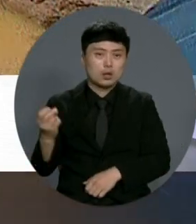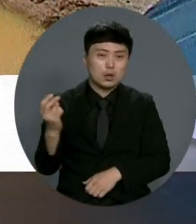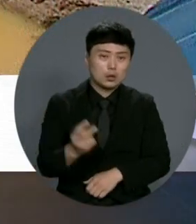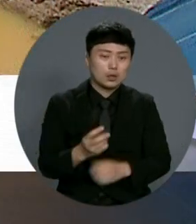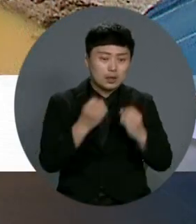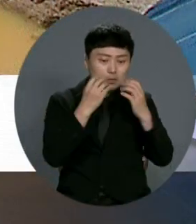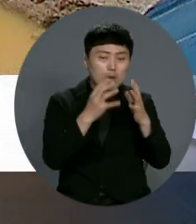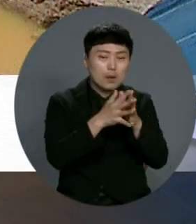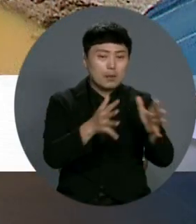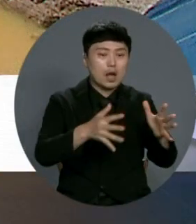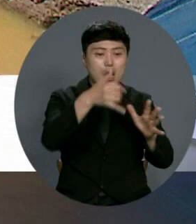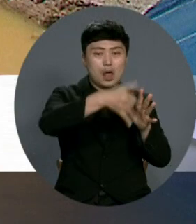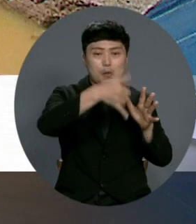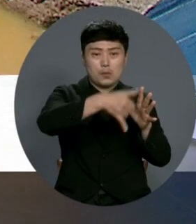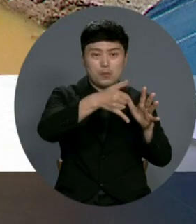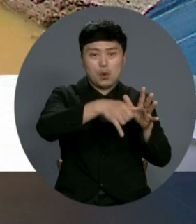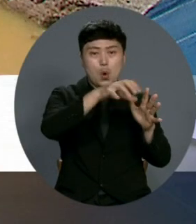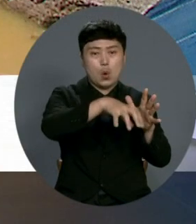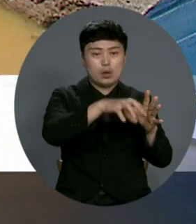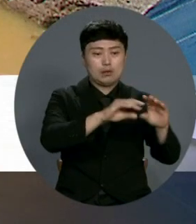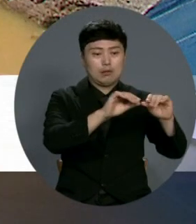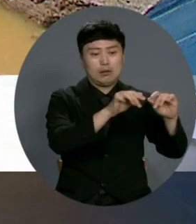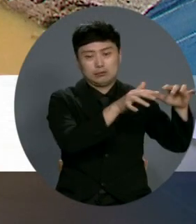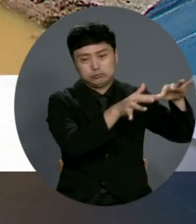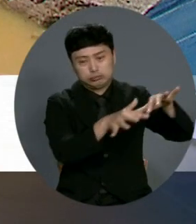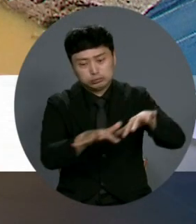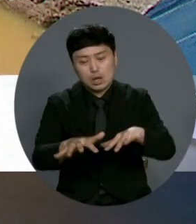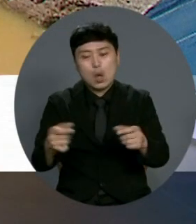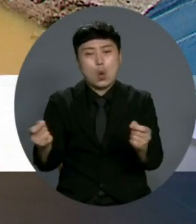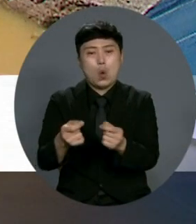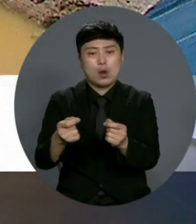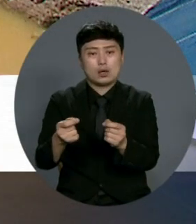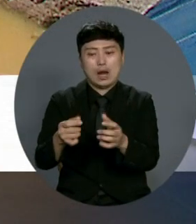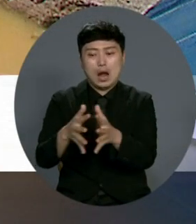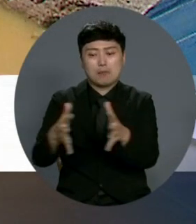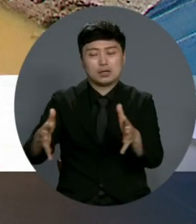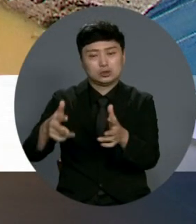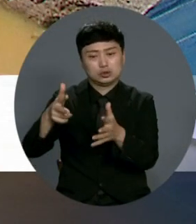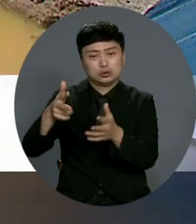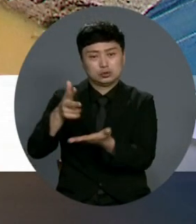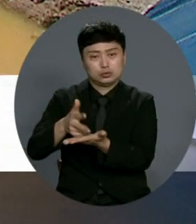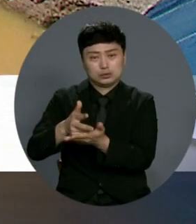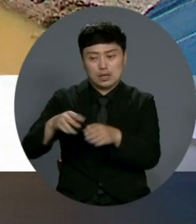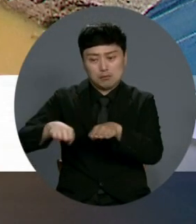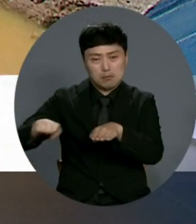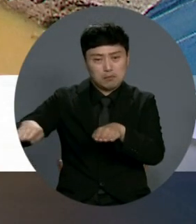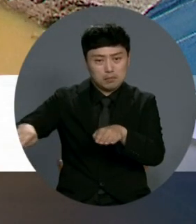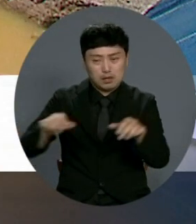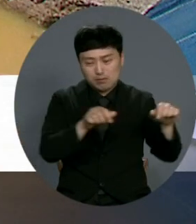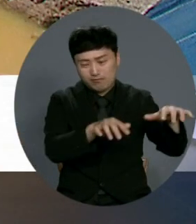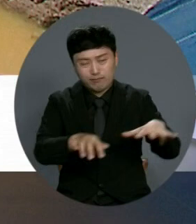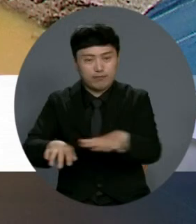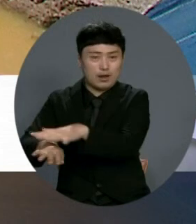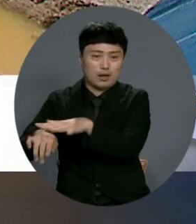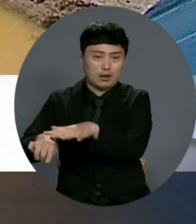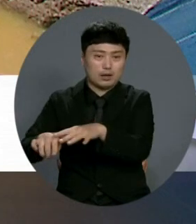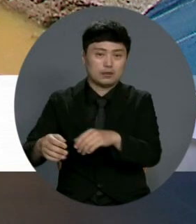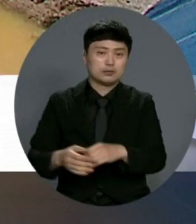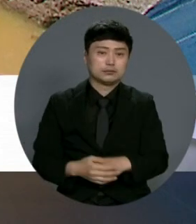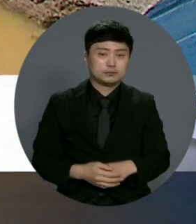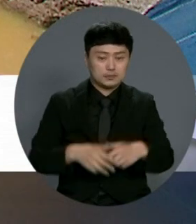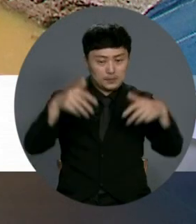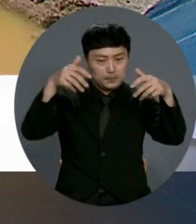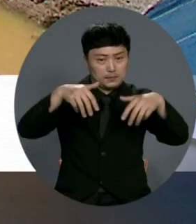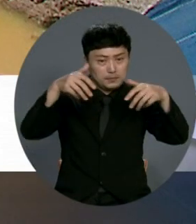공사현장에서도 토사가 대규모로 유출돼 바로 옆 아파트 주차장을 덮쳤습니다 현장을 본 전문가는 애초에